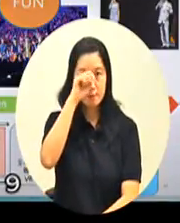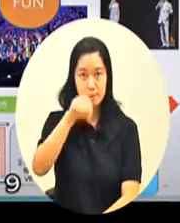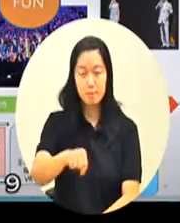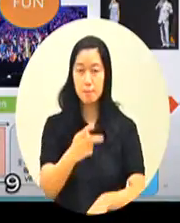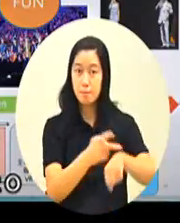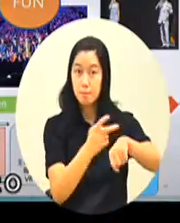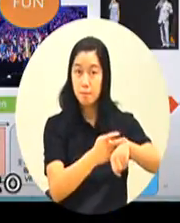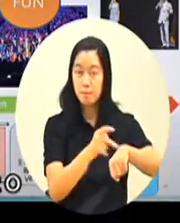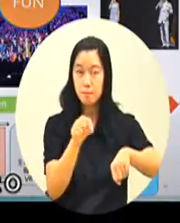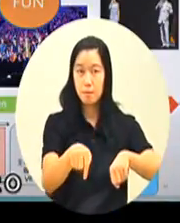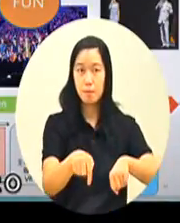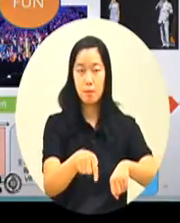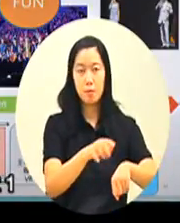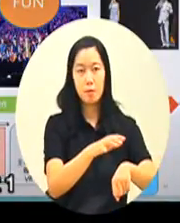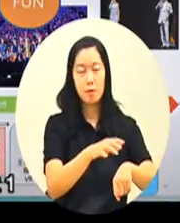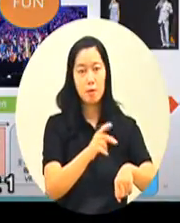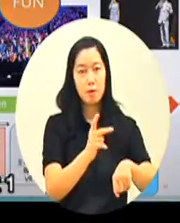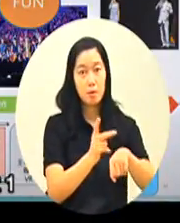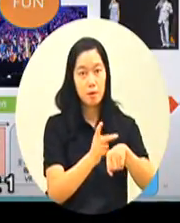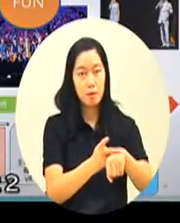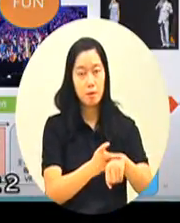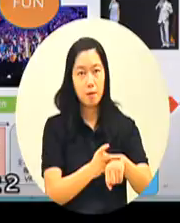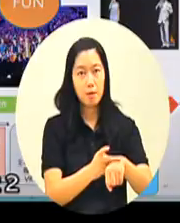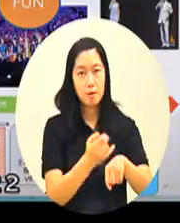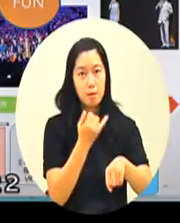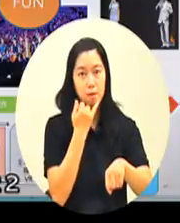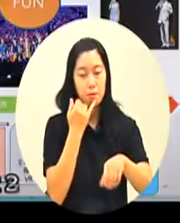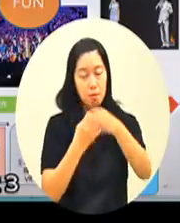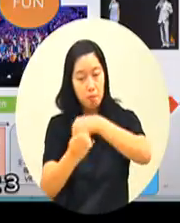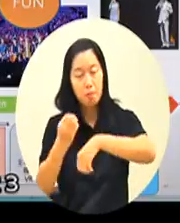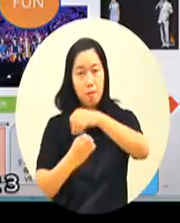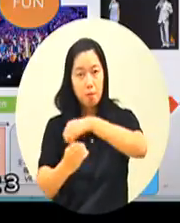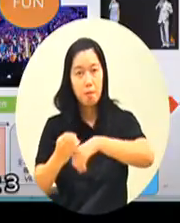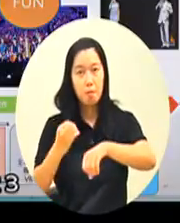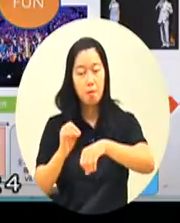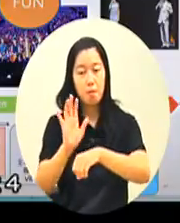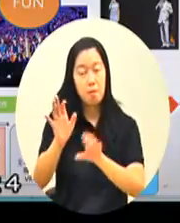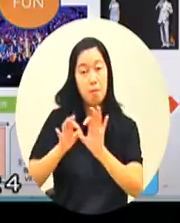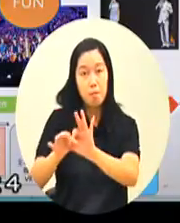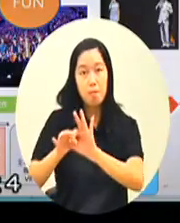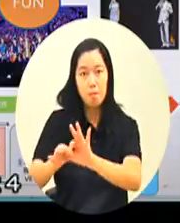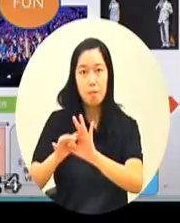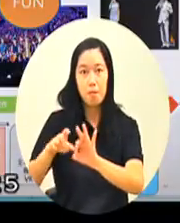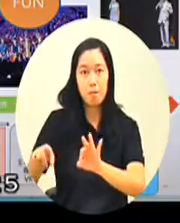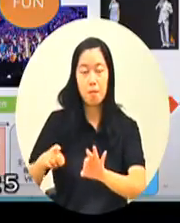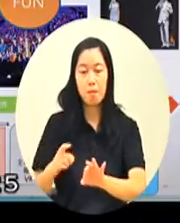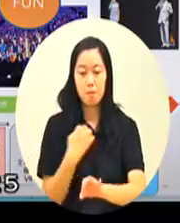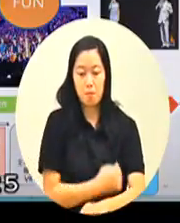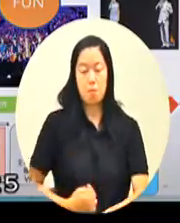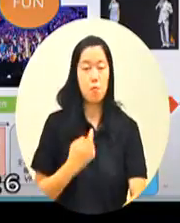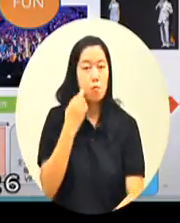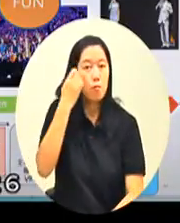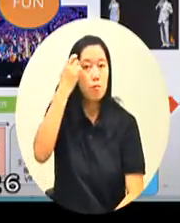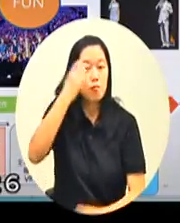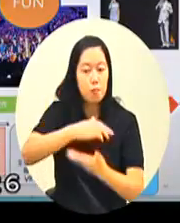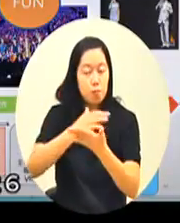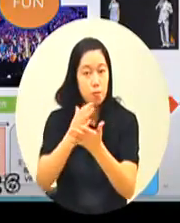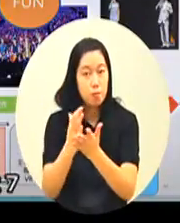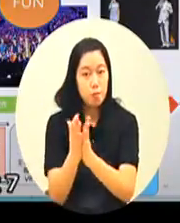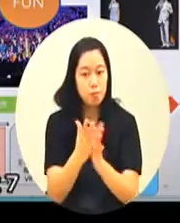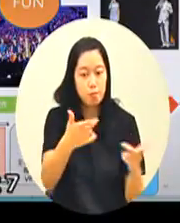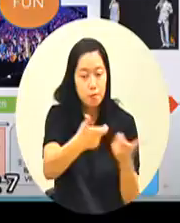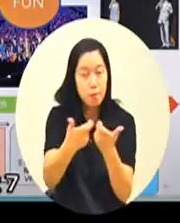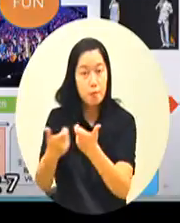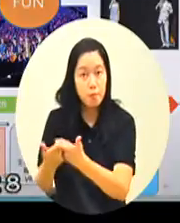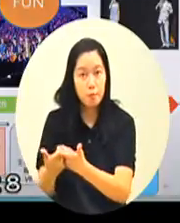术把它应用在相关的一些体感的事业上面，所以我